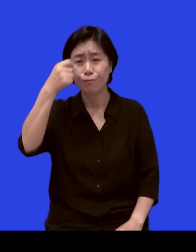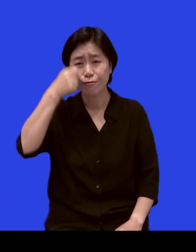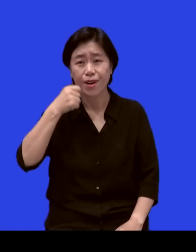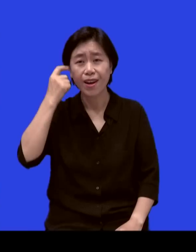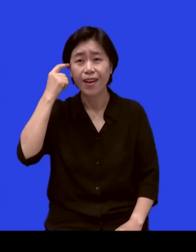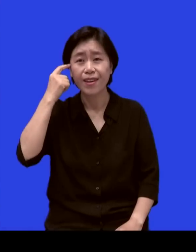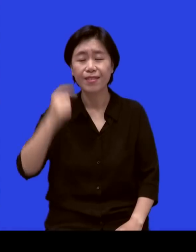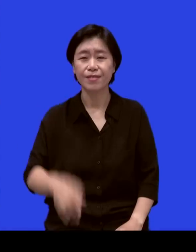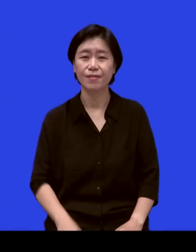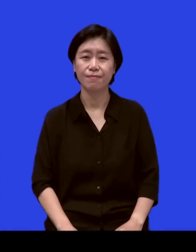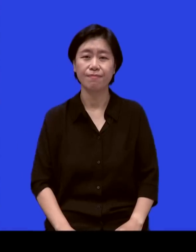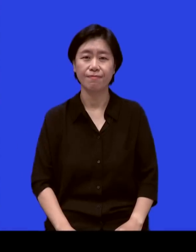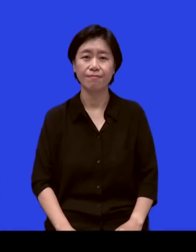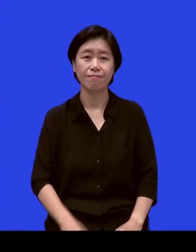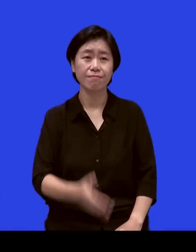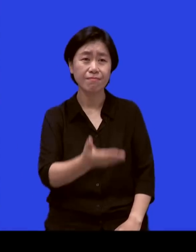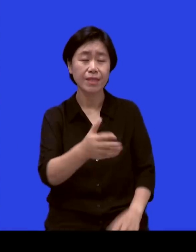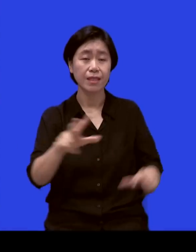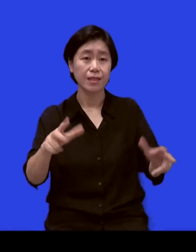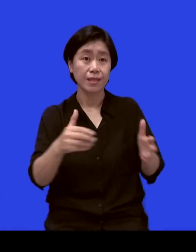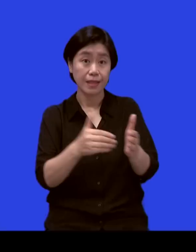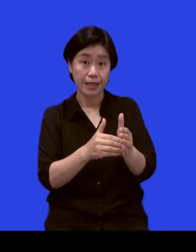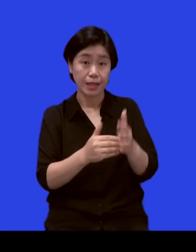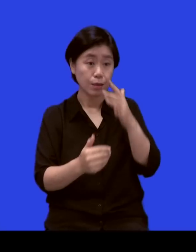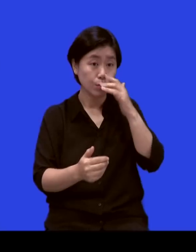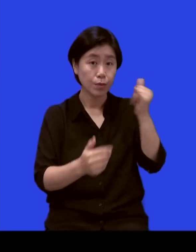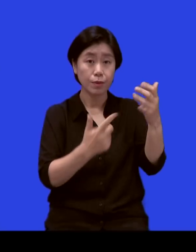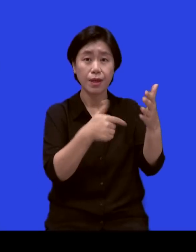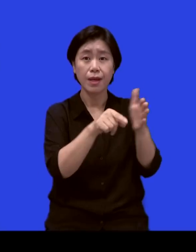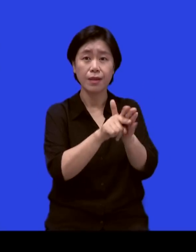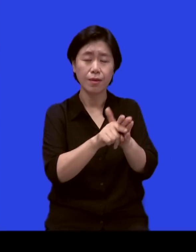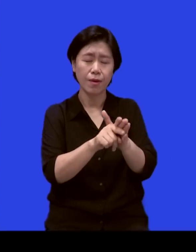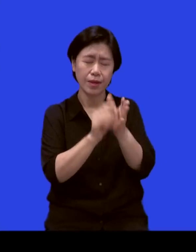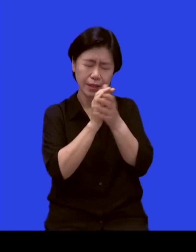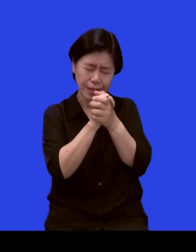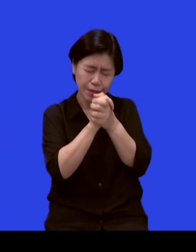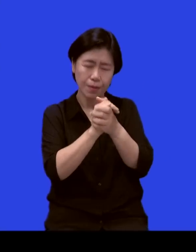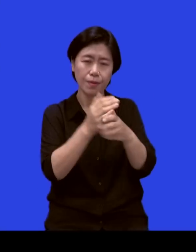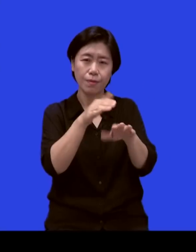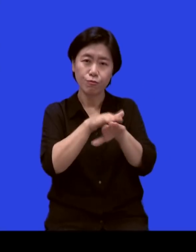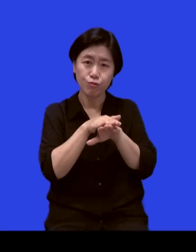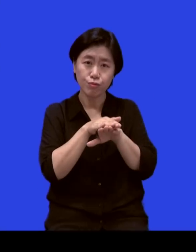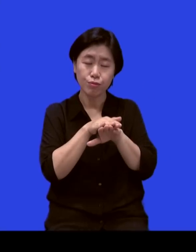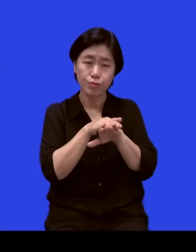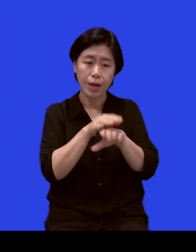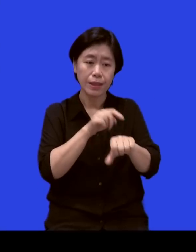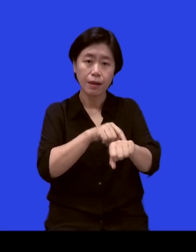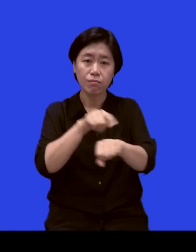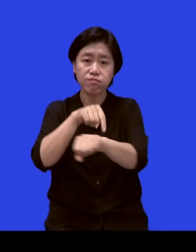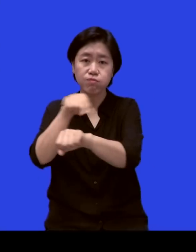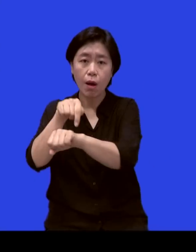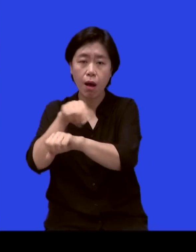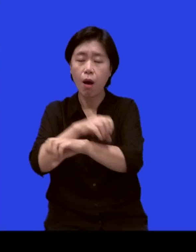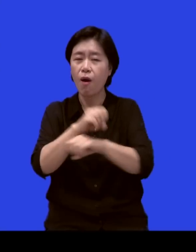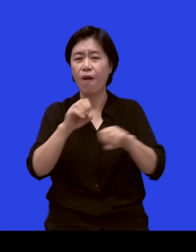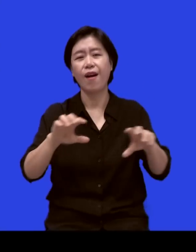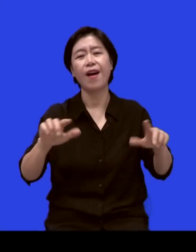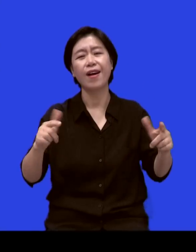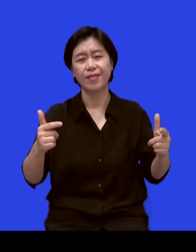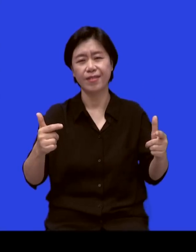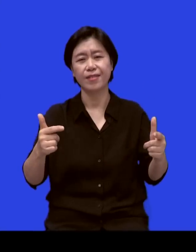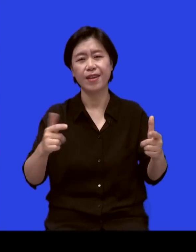흘려가고. 아니 그 기도가 진짜 헛되지 않았다는 그 긴 시간 동안 같이 예배드렸던 시간들이 절대 헛되지 않았다는